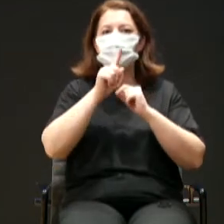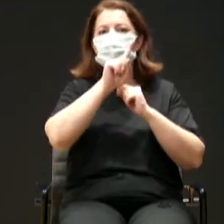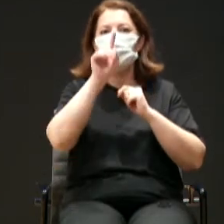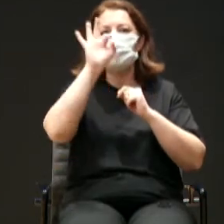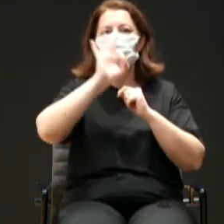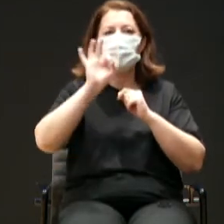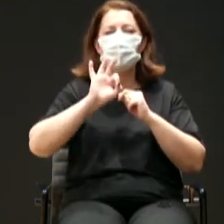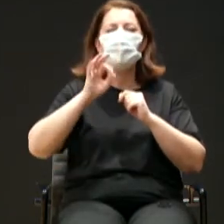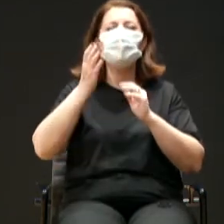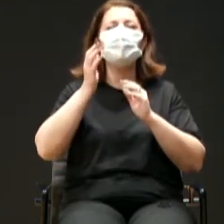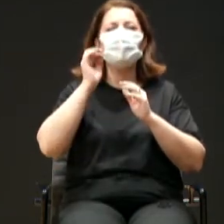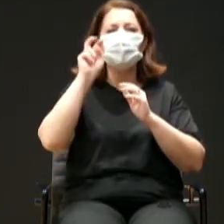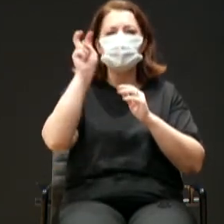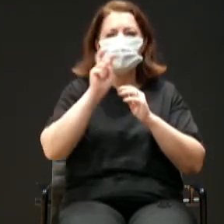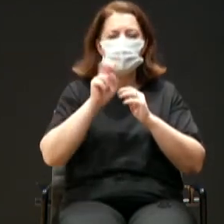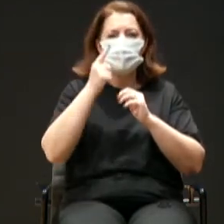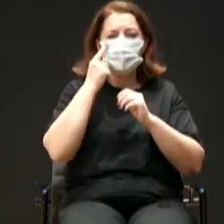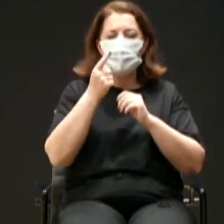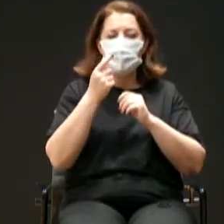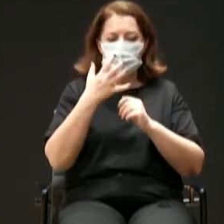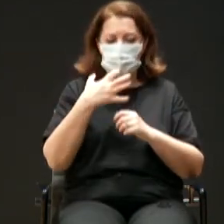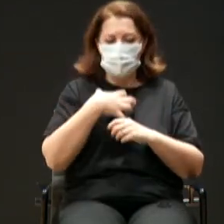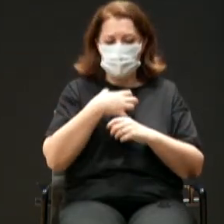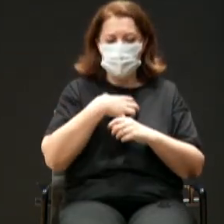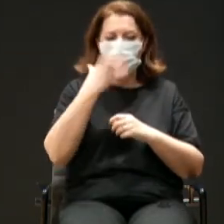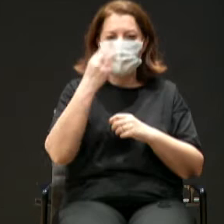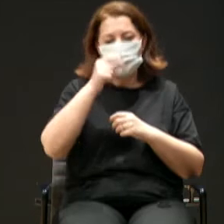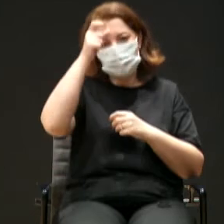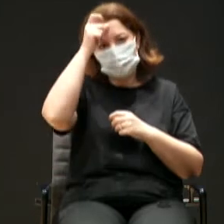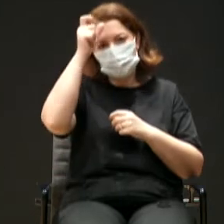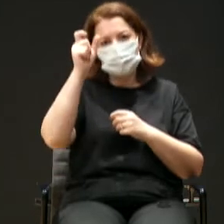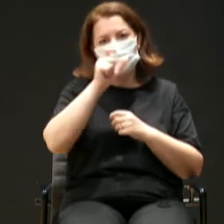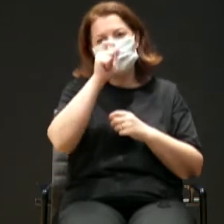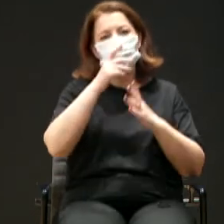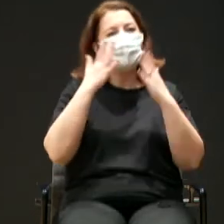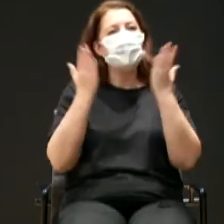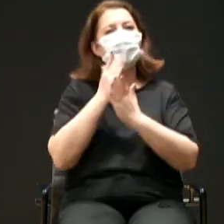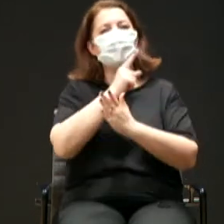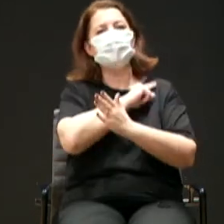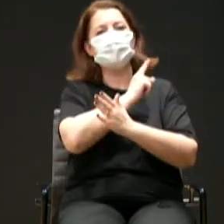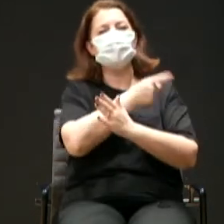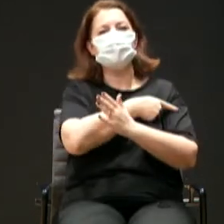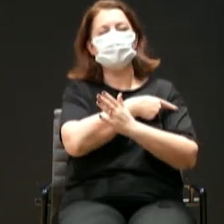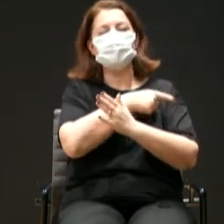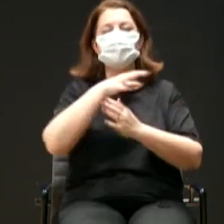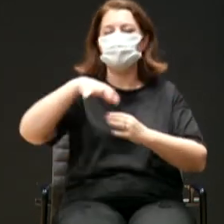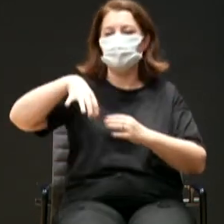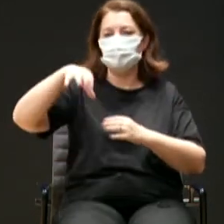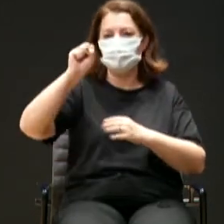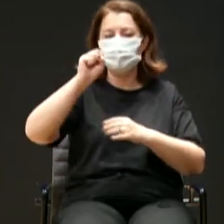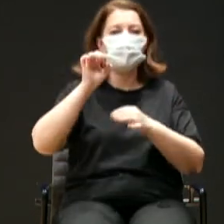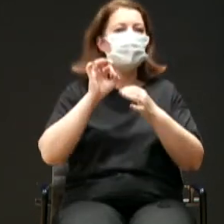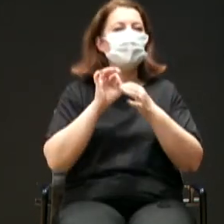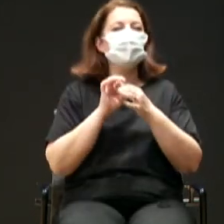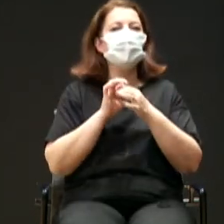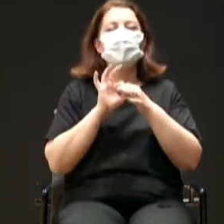dolar tutarında mal varlığına sahip Türkiye'nin en güçlü kurumudur. Ne yapar